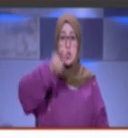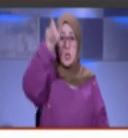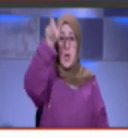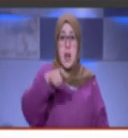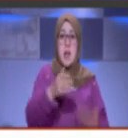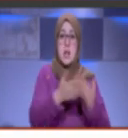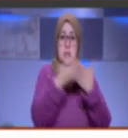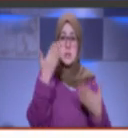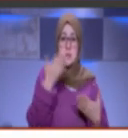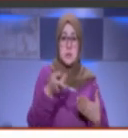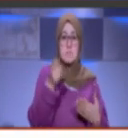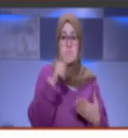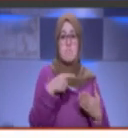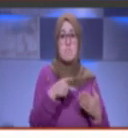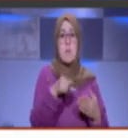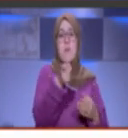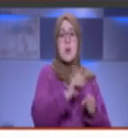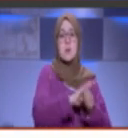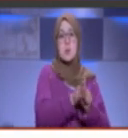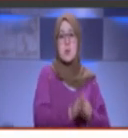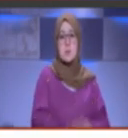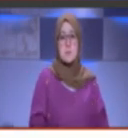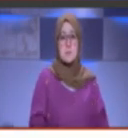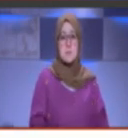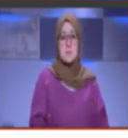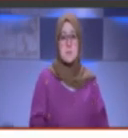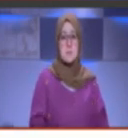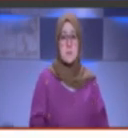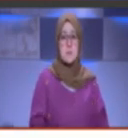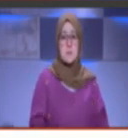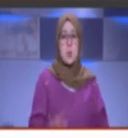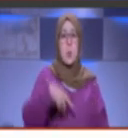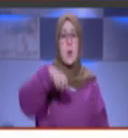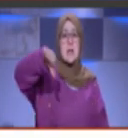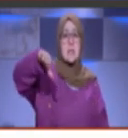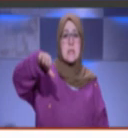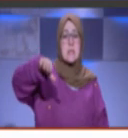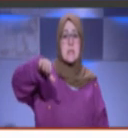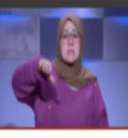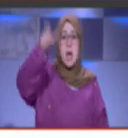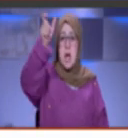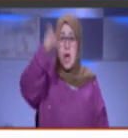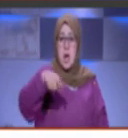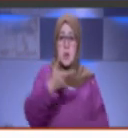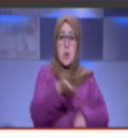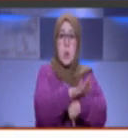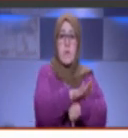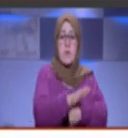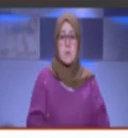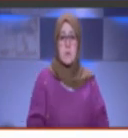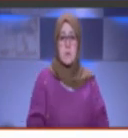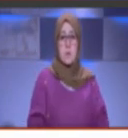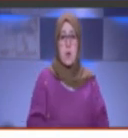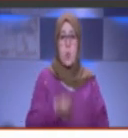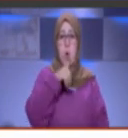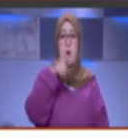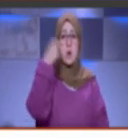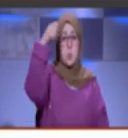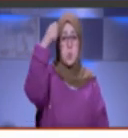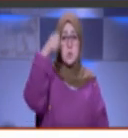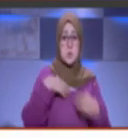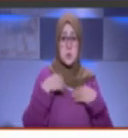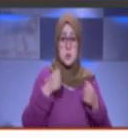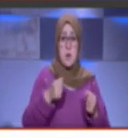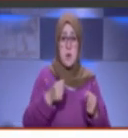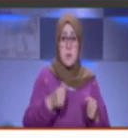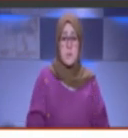جديدة ثبتت إيجابية تحاليلها معمليا للفيروس فضلا عن 9 حالات وفاة. وأشارت وزيرة الصحة